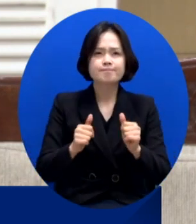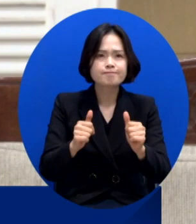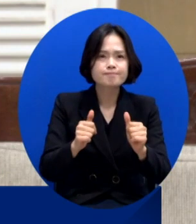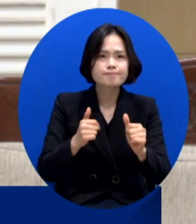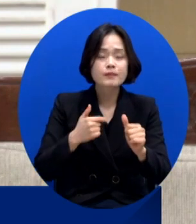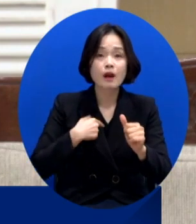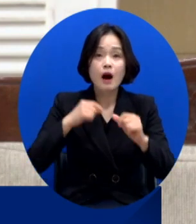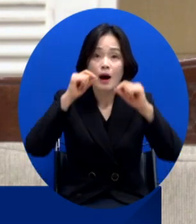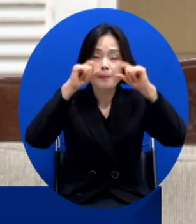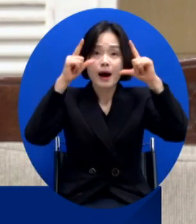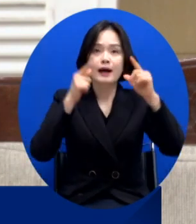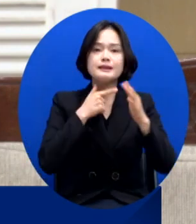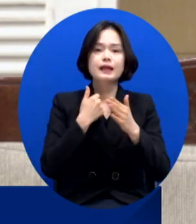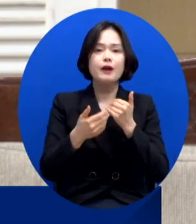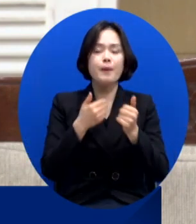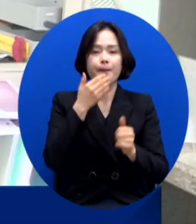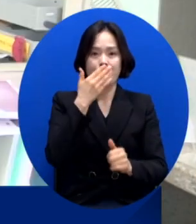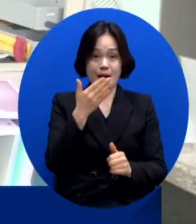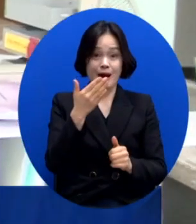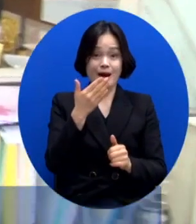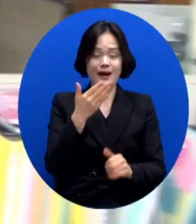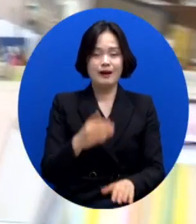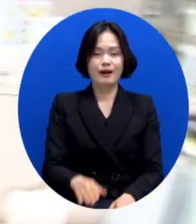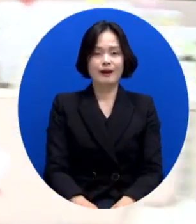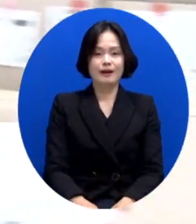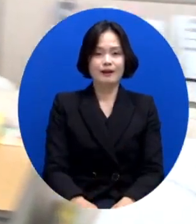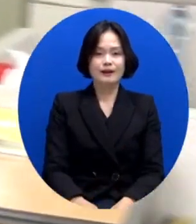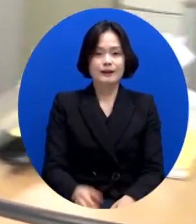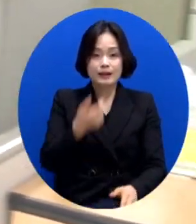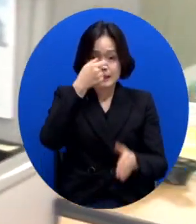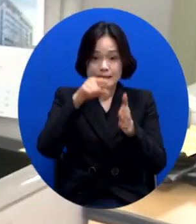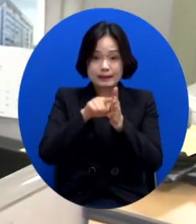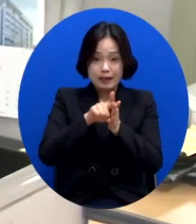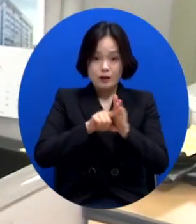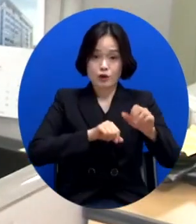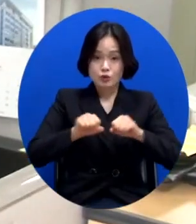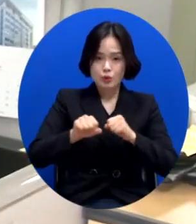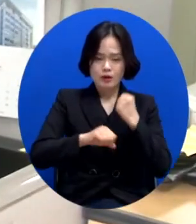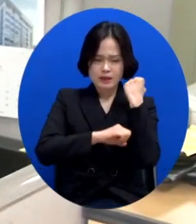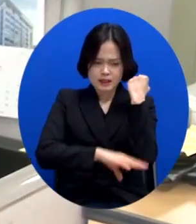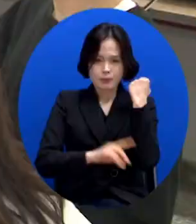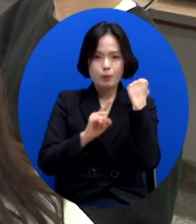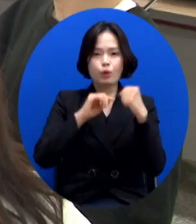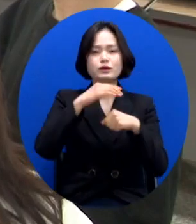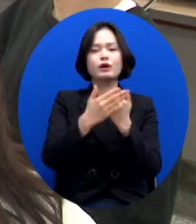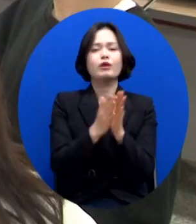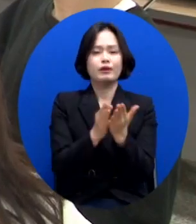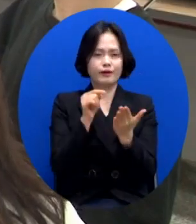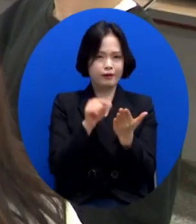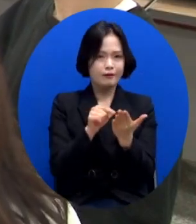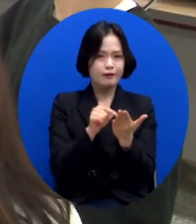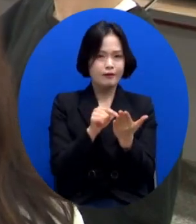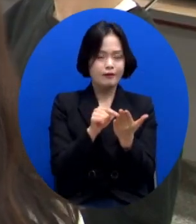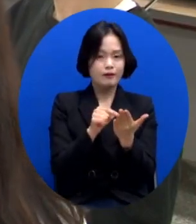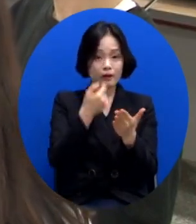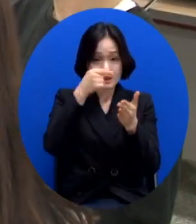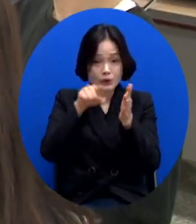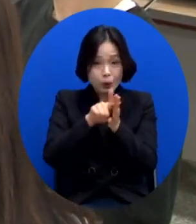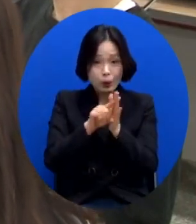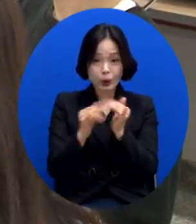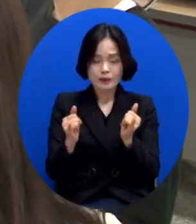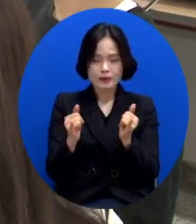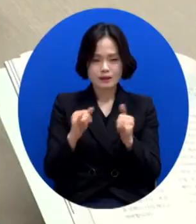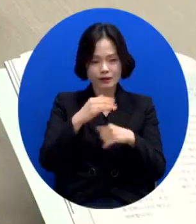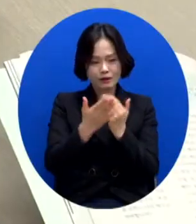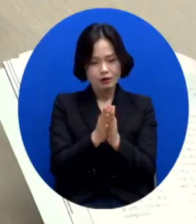그런 체험을 하게 된거죠 순항 동 의 근간이 되어야 할 성격이지만 순항 이 네게도 성경읽기 실천은